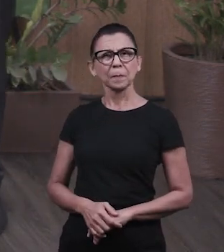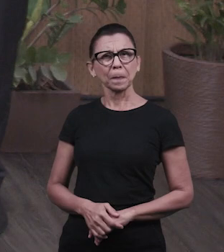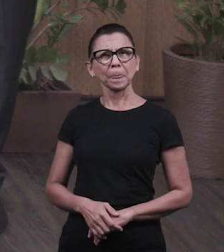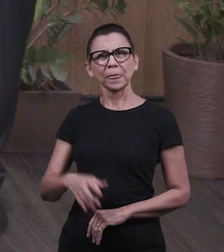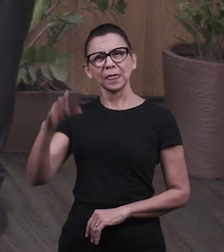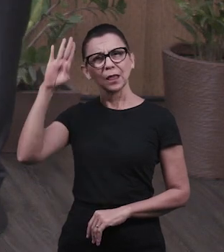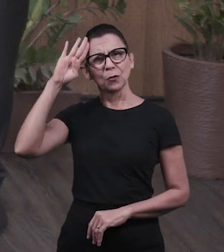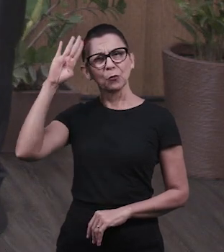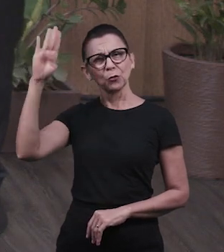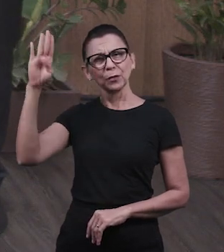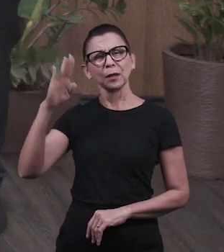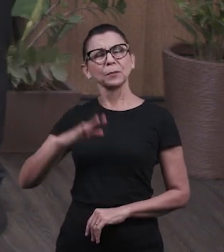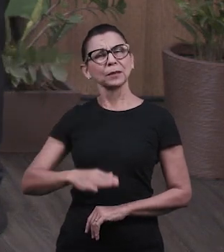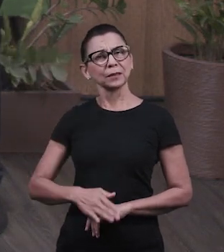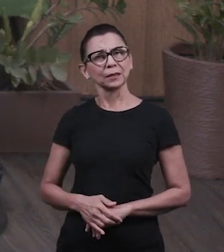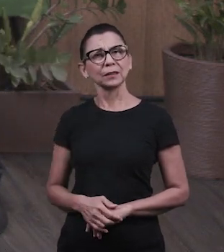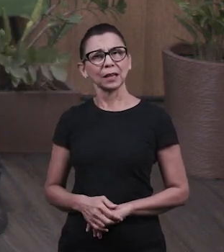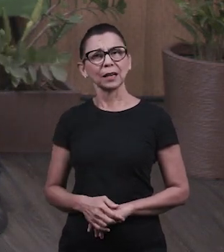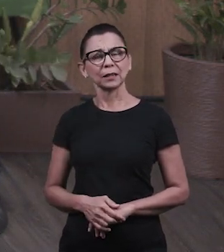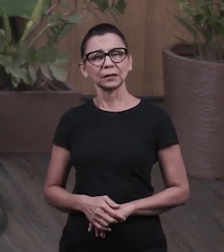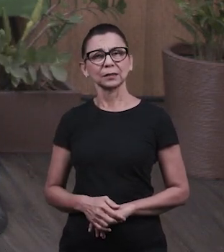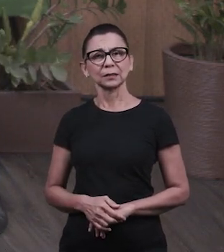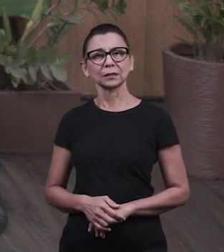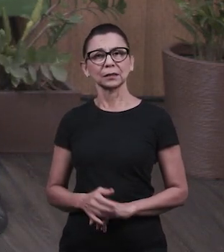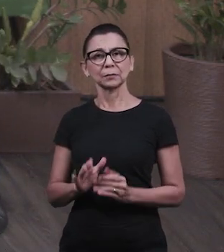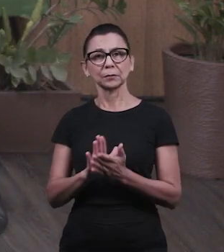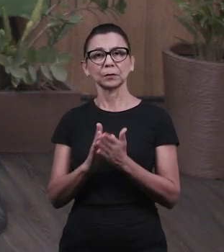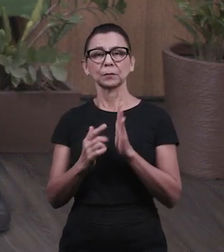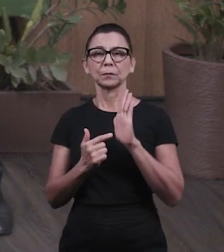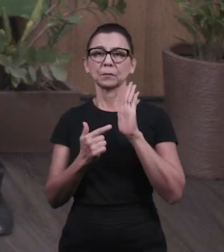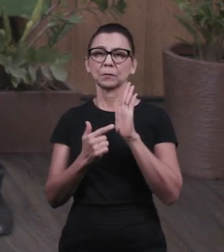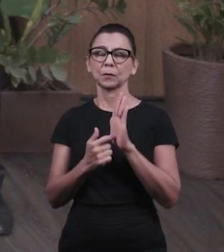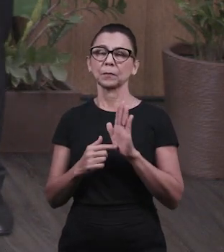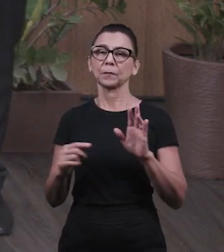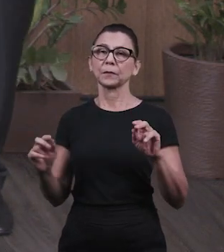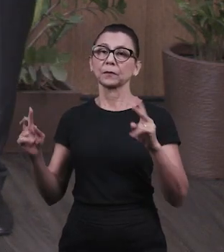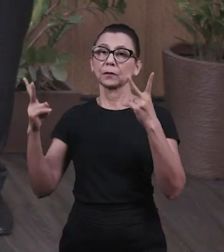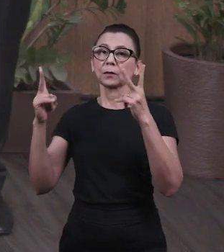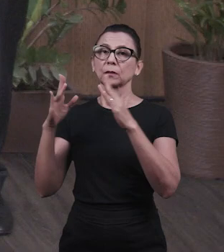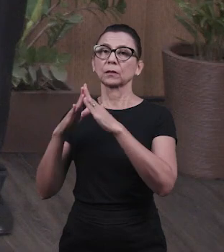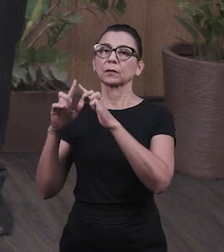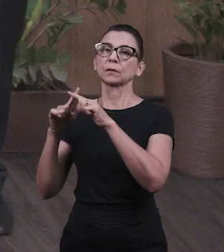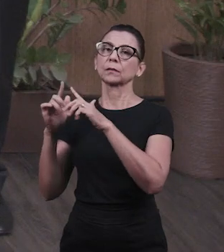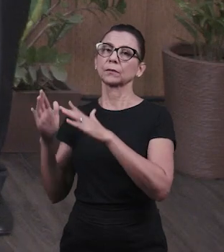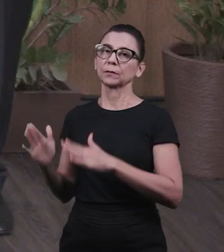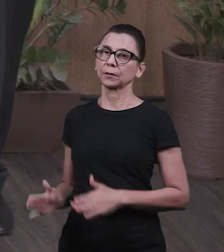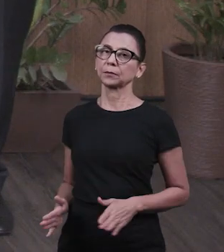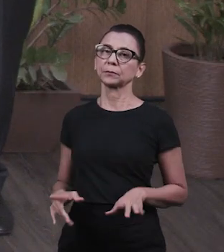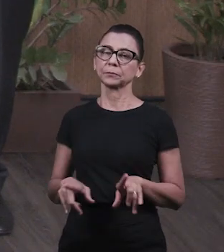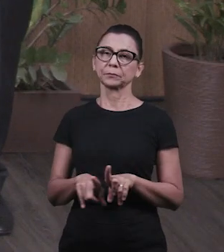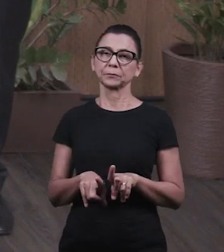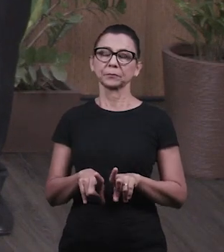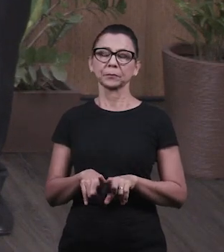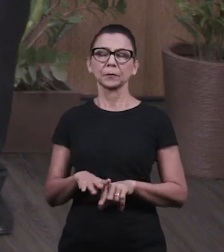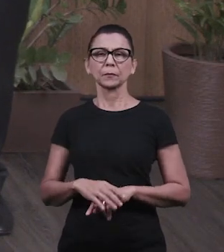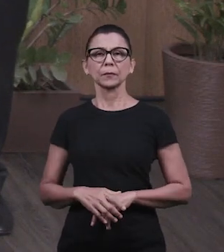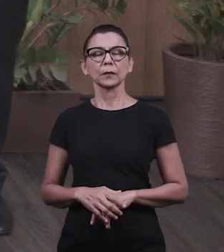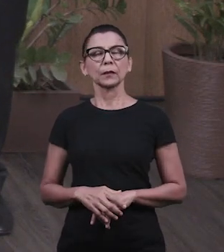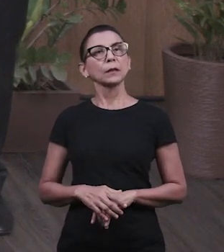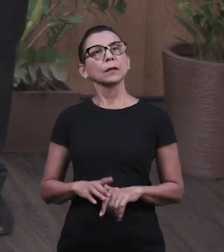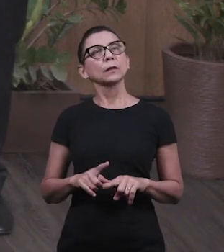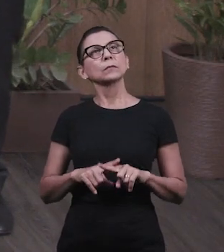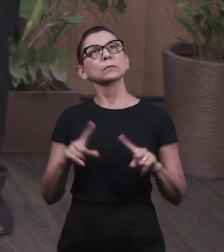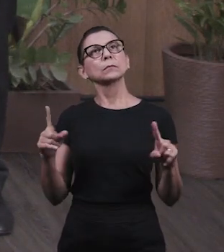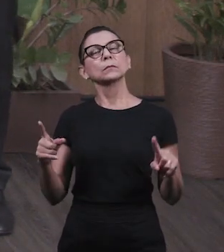фундаментальные элементы для жизни и победы верной церкви. Но верующий,